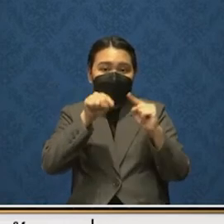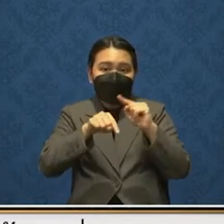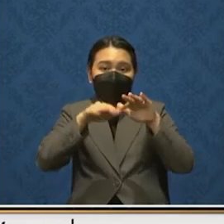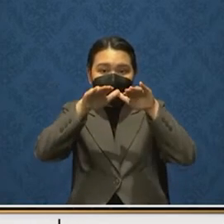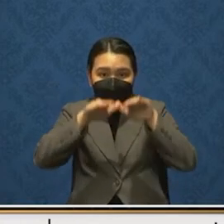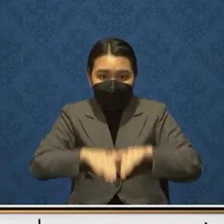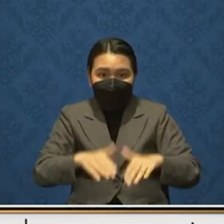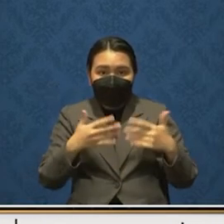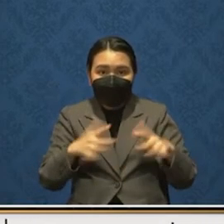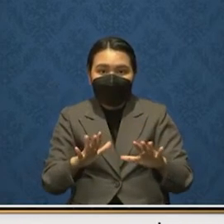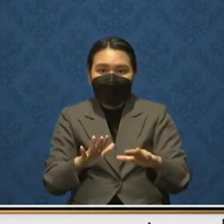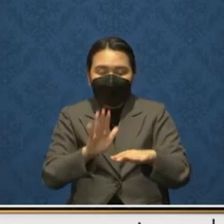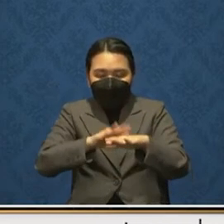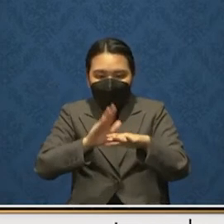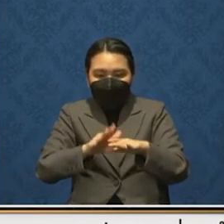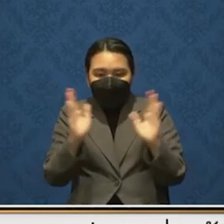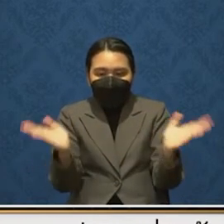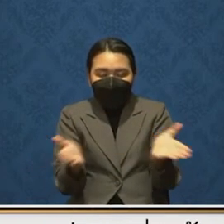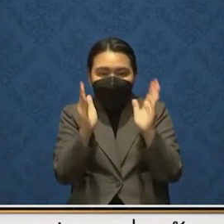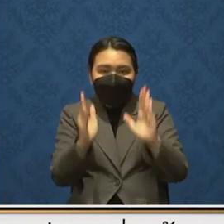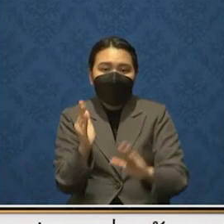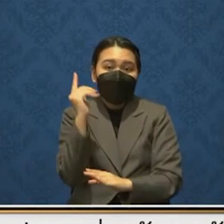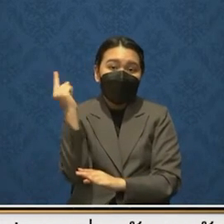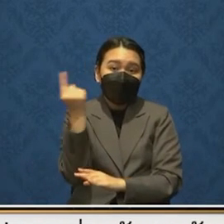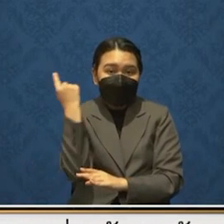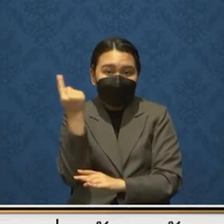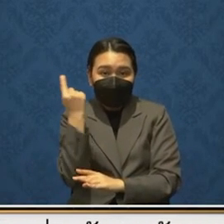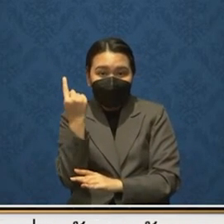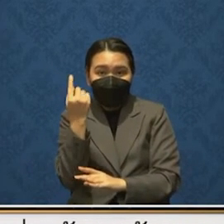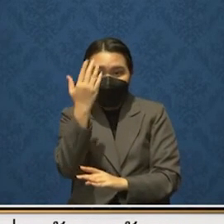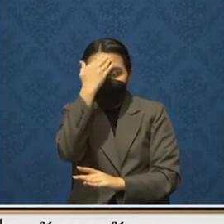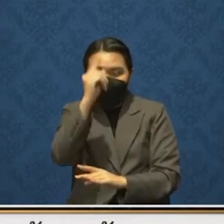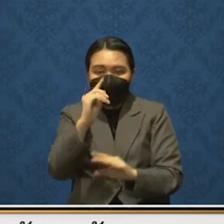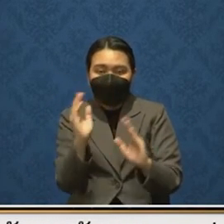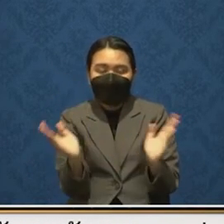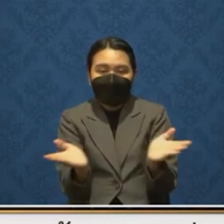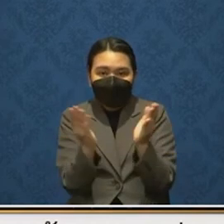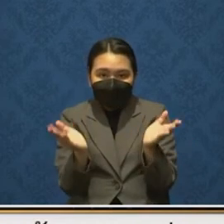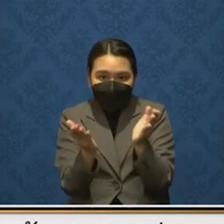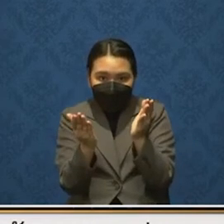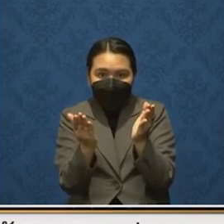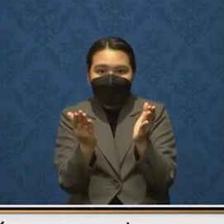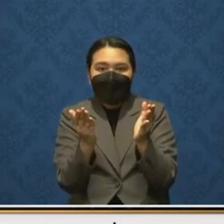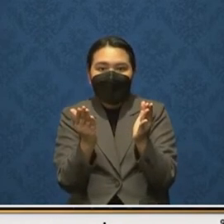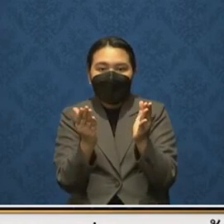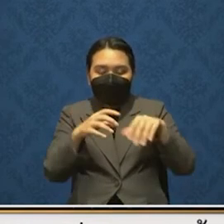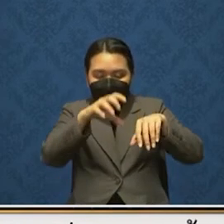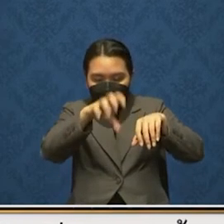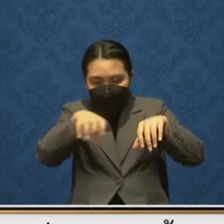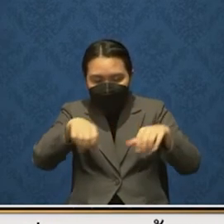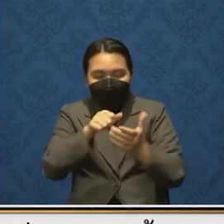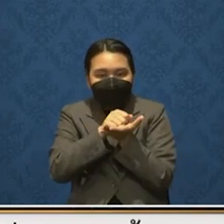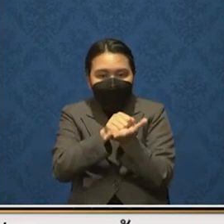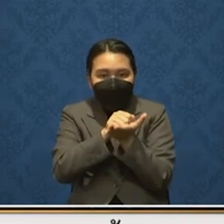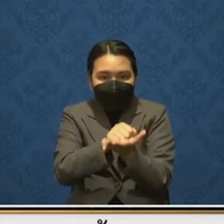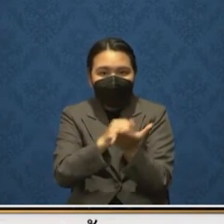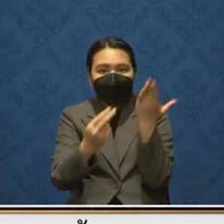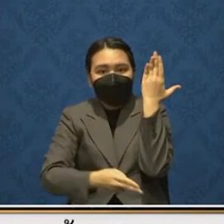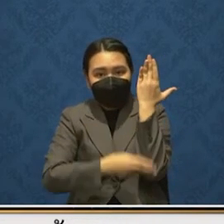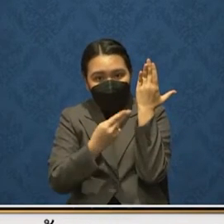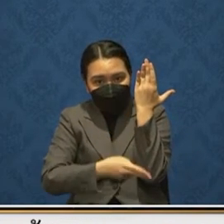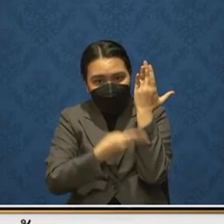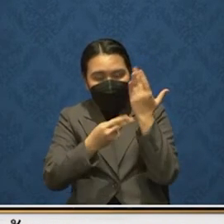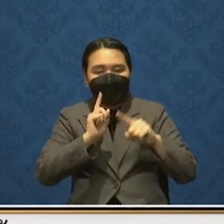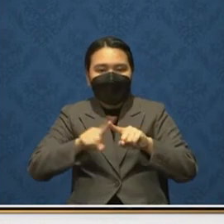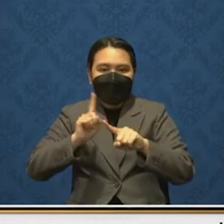อยู่ให้คนไปเที่ยวเพื่อสนับสู่นุ่นสถานบริการต่างๆลงแมรสอสด้ต